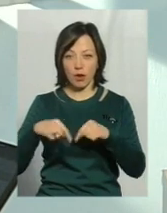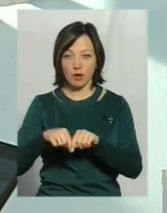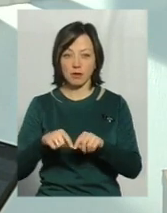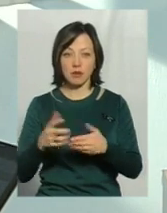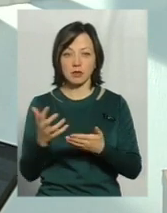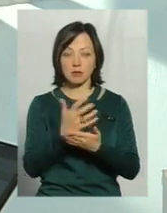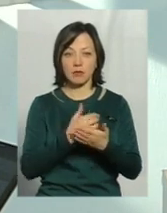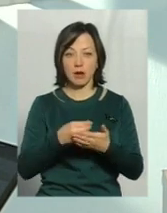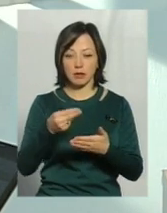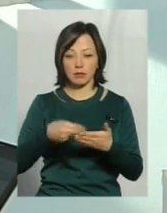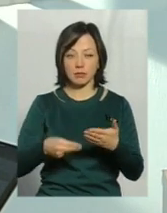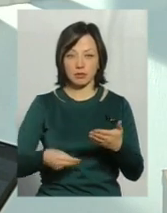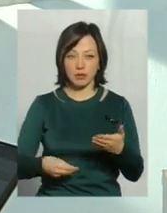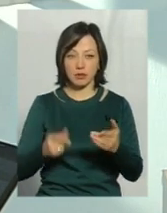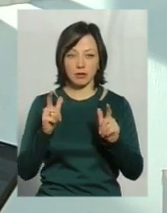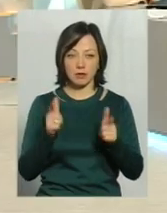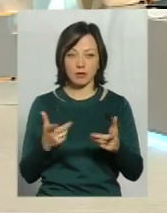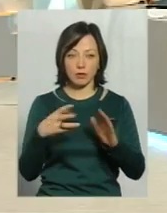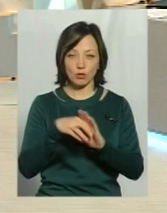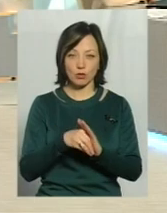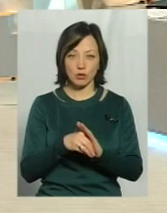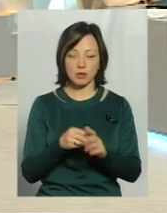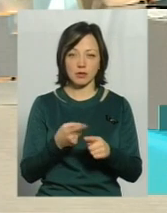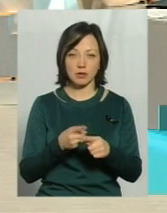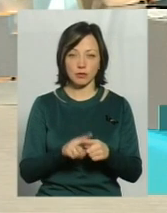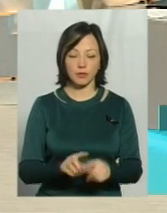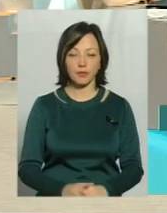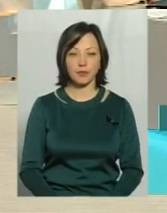має зібрати думку і всю її включити в повноту цієї